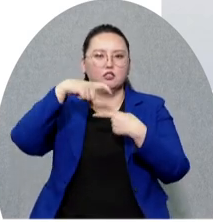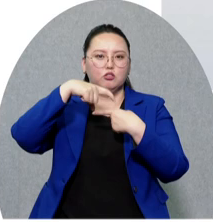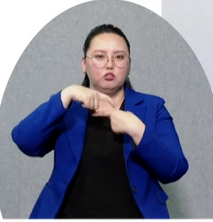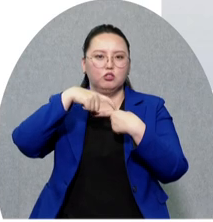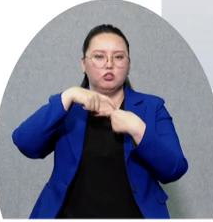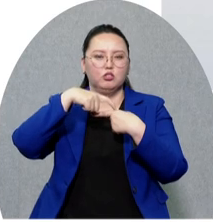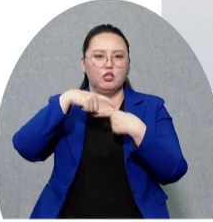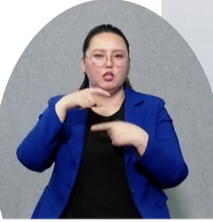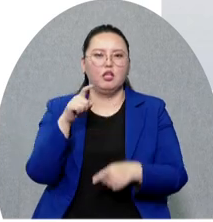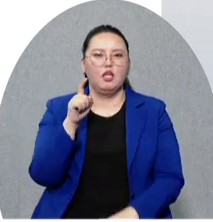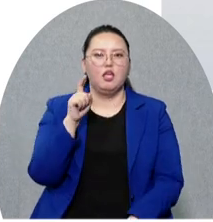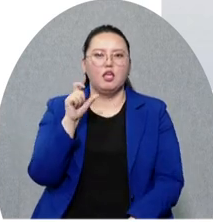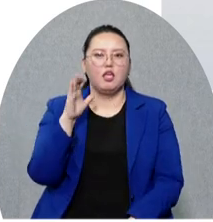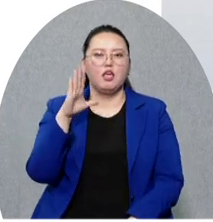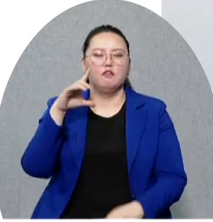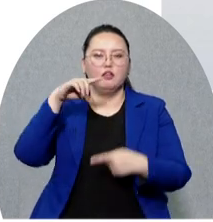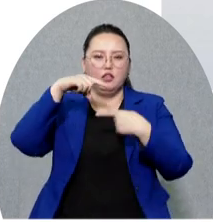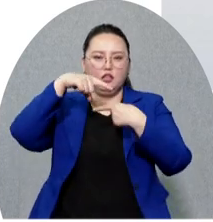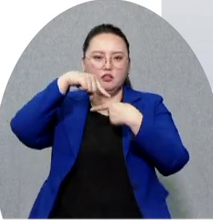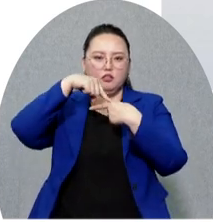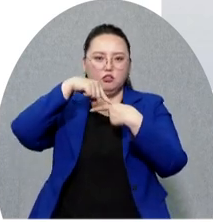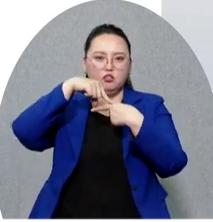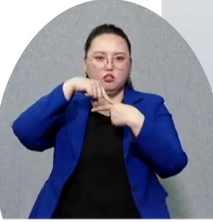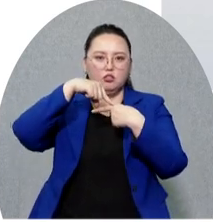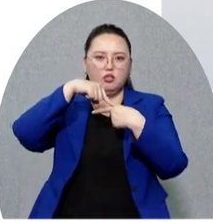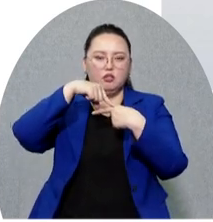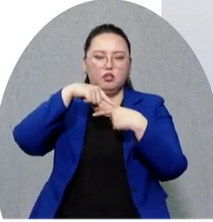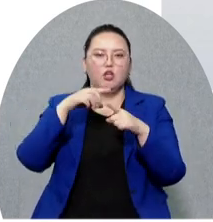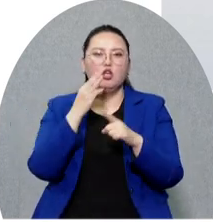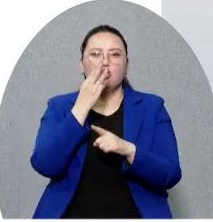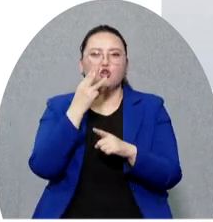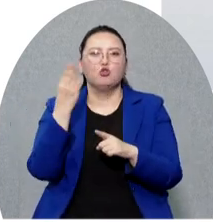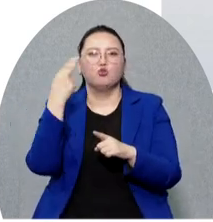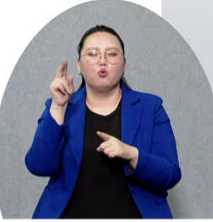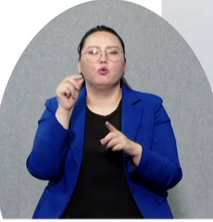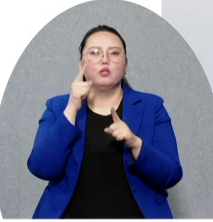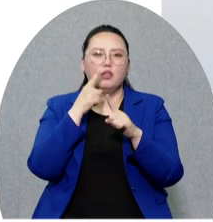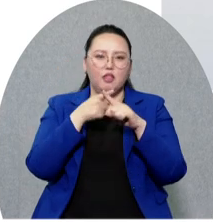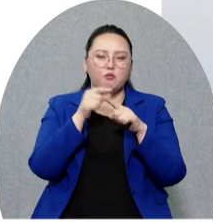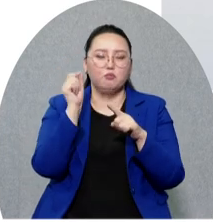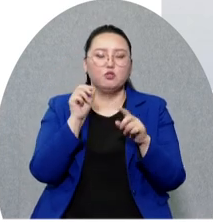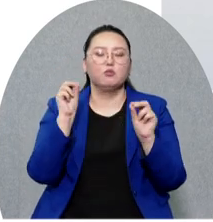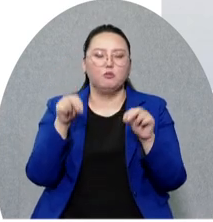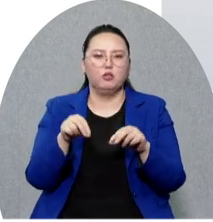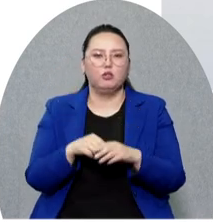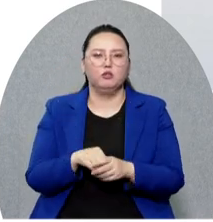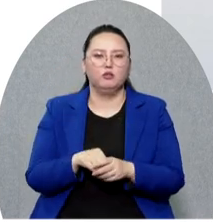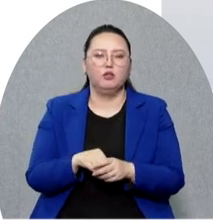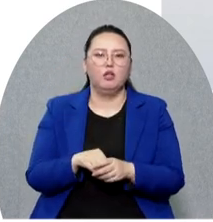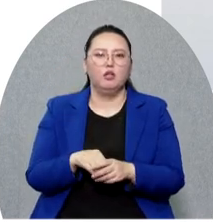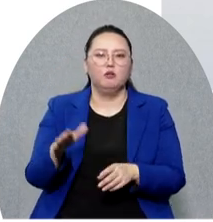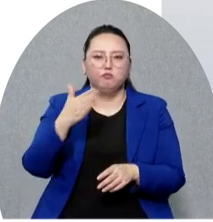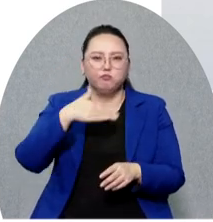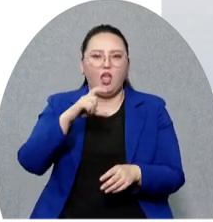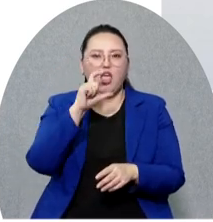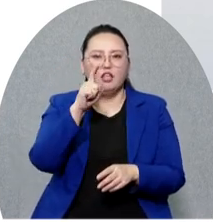болон бусдаар үйлдүүлэх хэвийн га г дагаврыг шууд залгаж үчдэг. Эдгэрийг